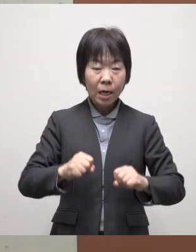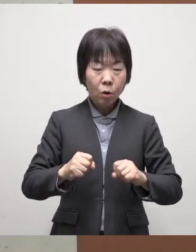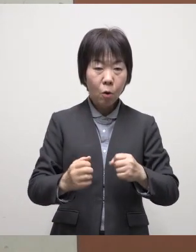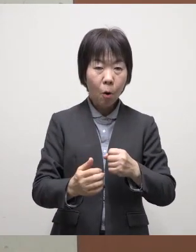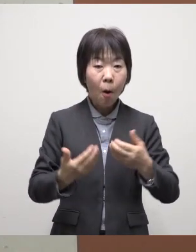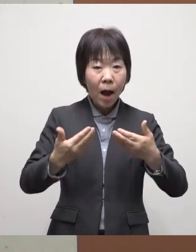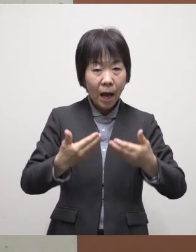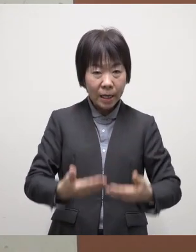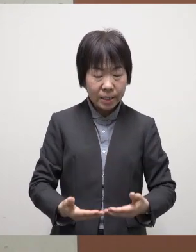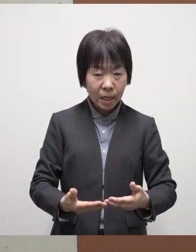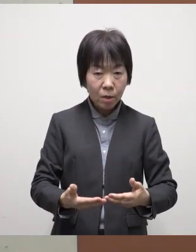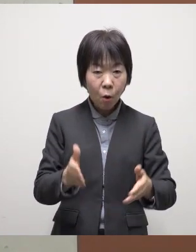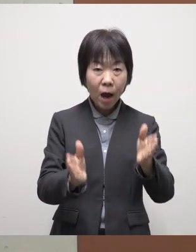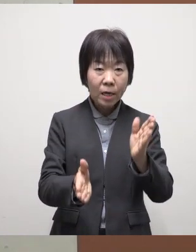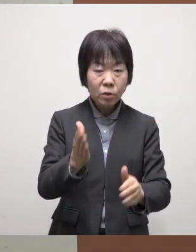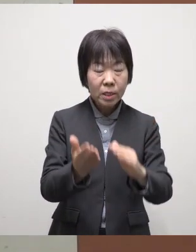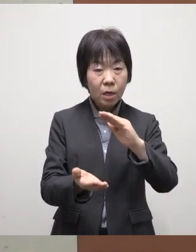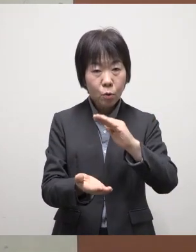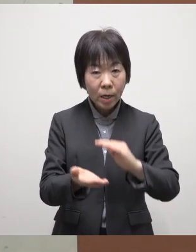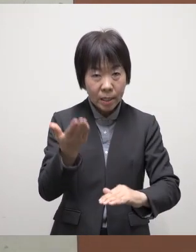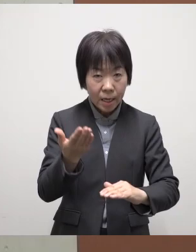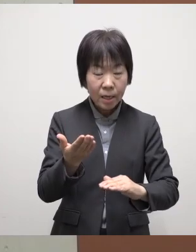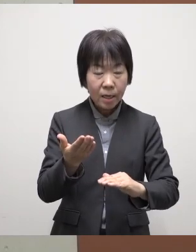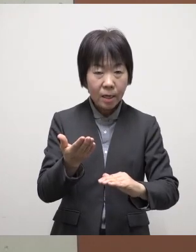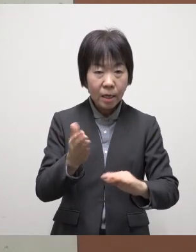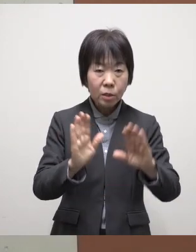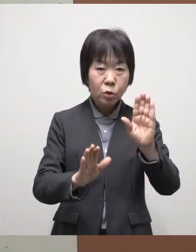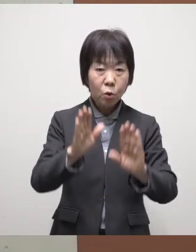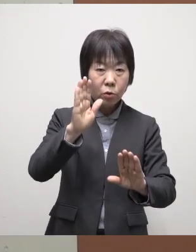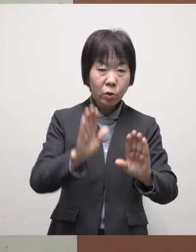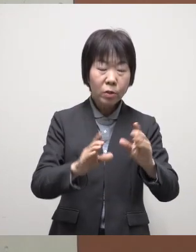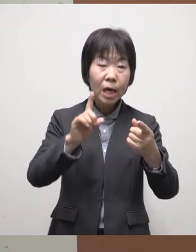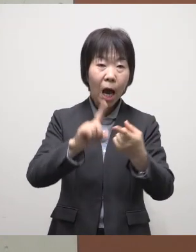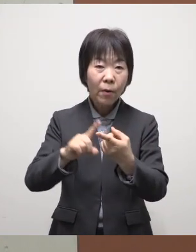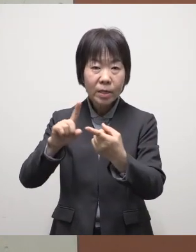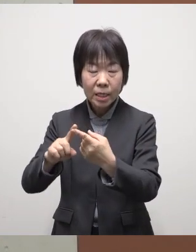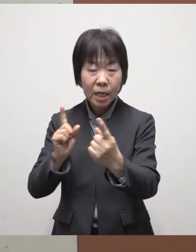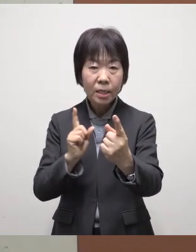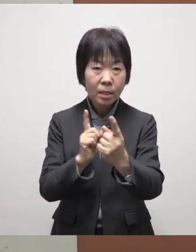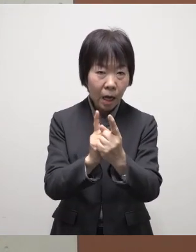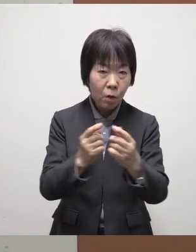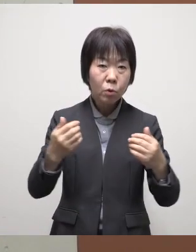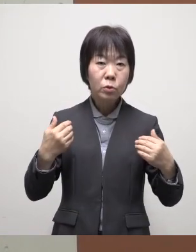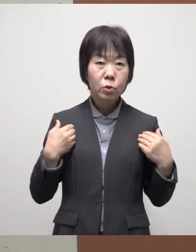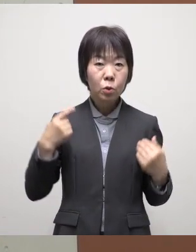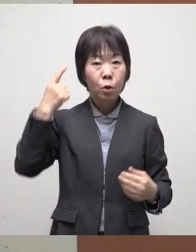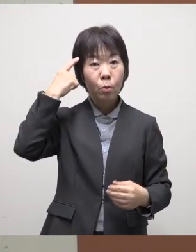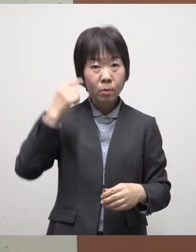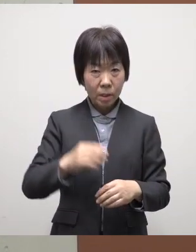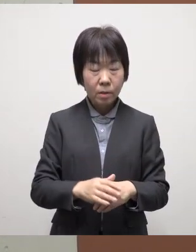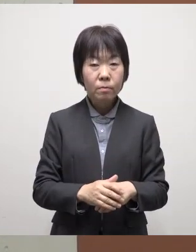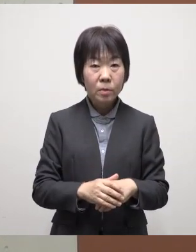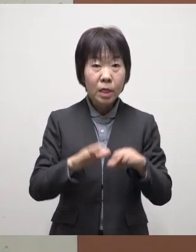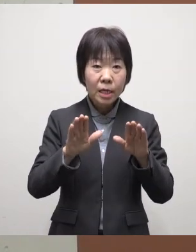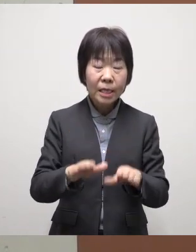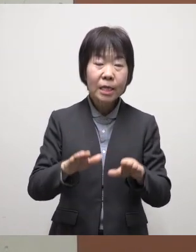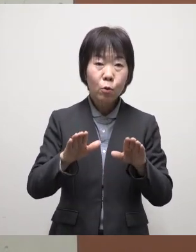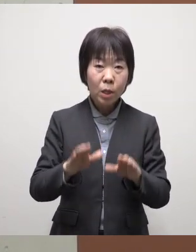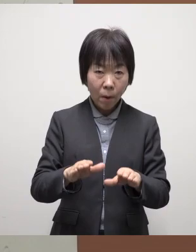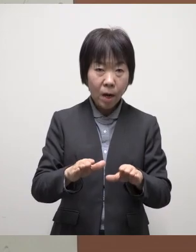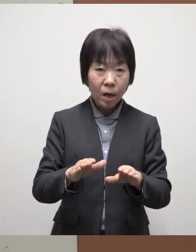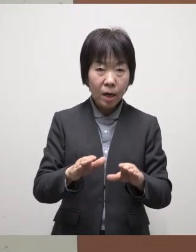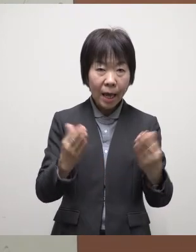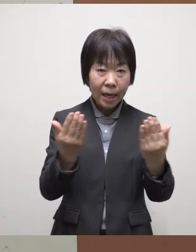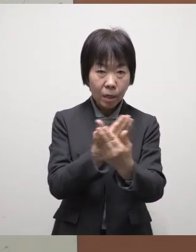面配慮した上で日々また状況に応じて対応していく必要があろうかと思います現時点においては